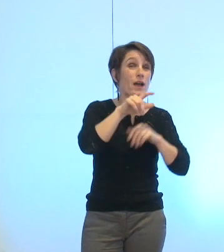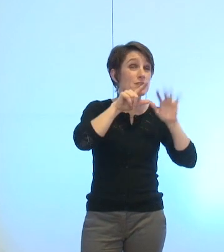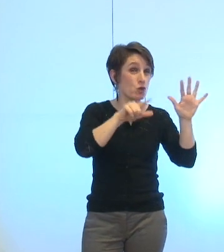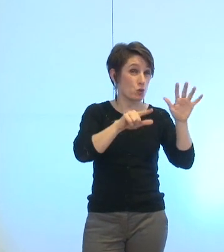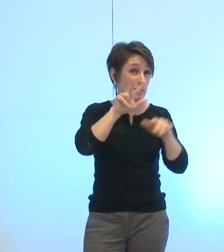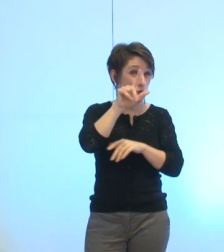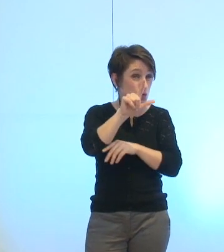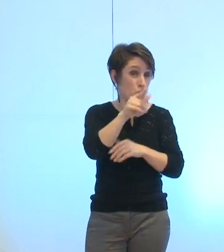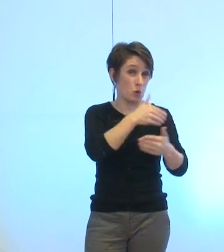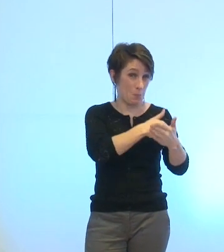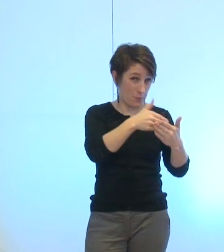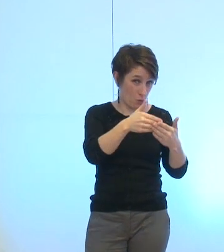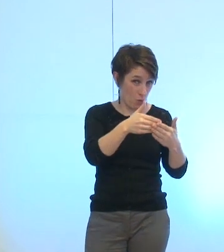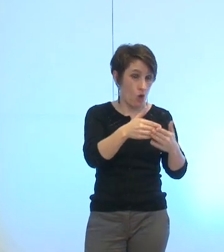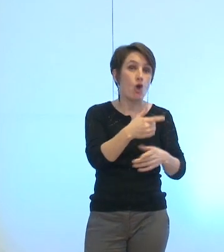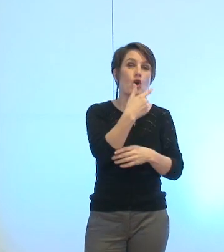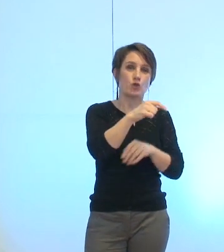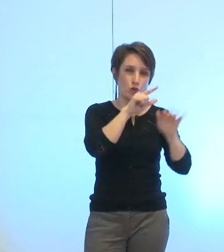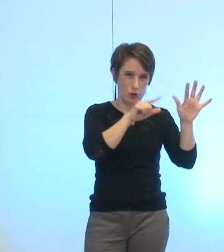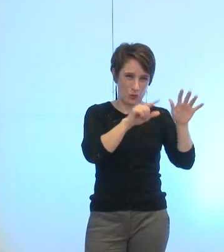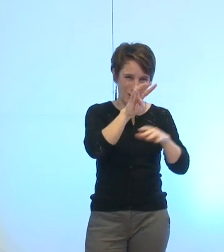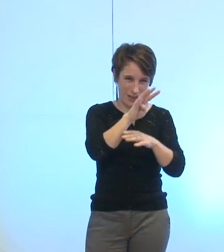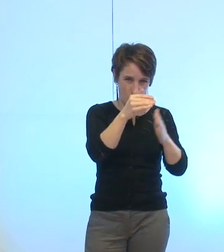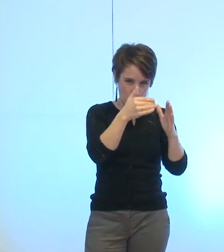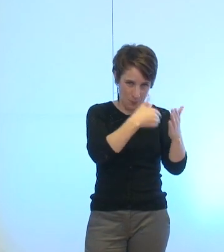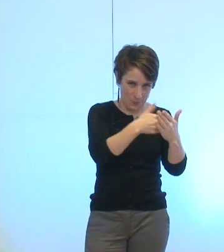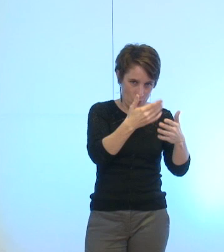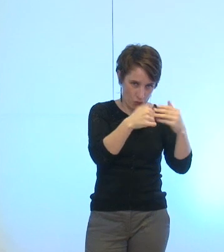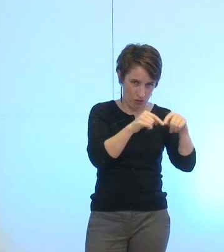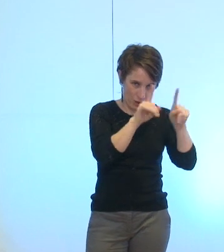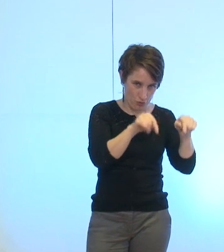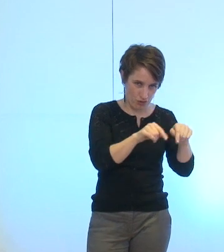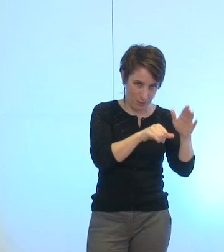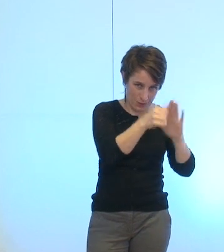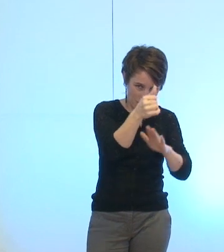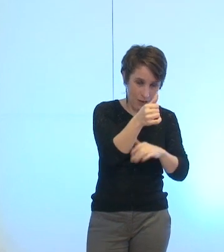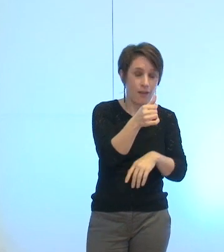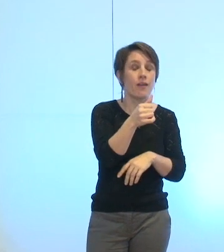dont de 274 sur le budget principal et